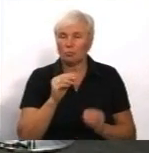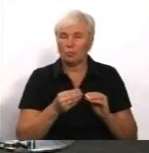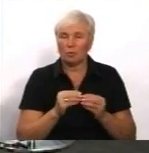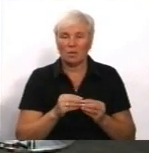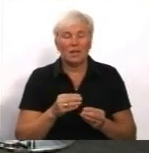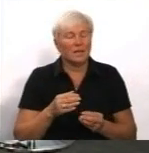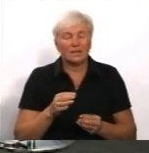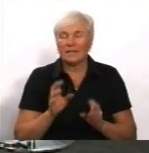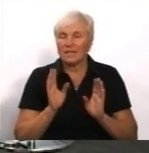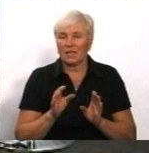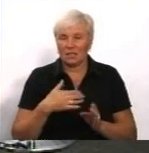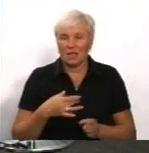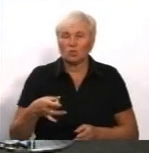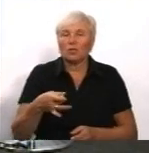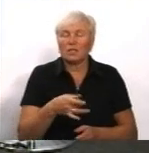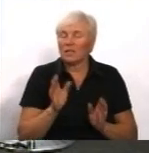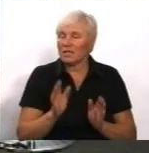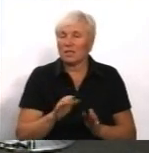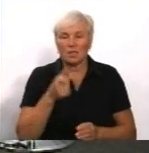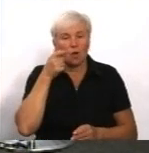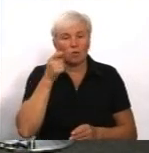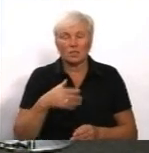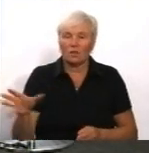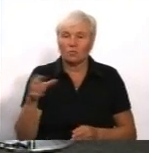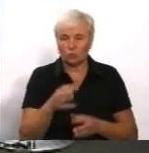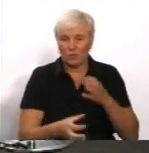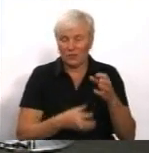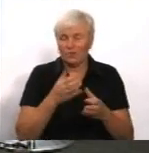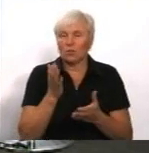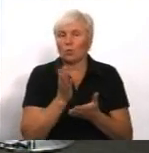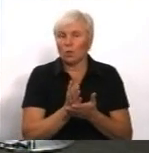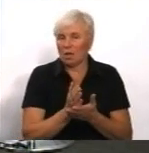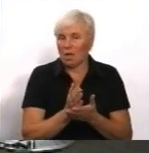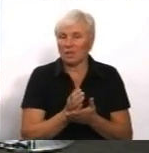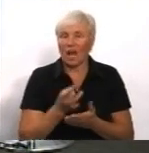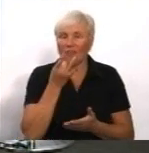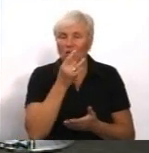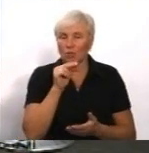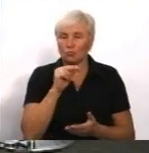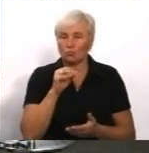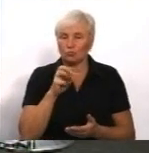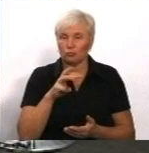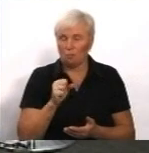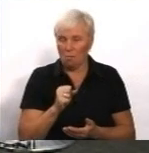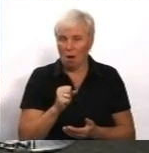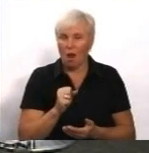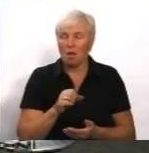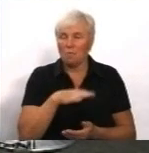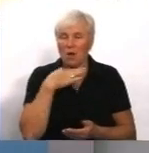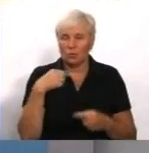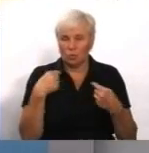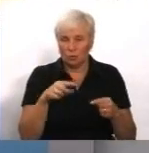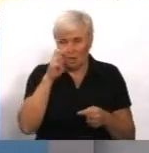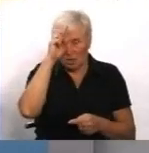нашого регіону, не тільки для України, а й для всього світу. Ви чуєте про Китай і багато інших країн, які вже на третину,